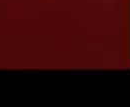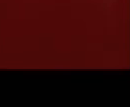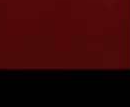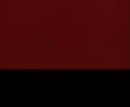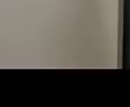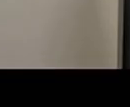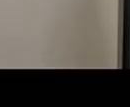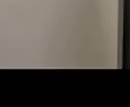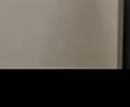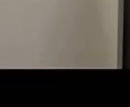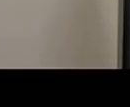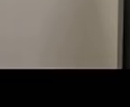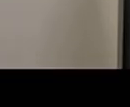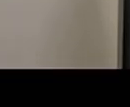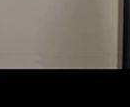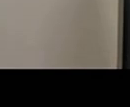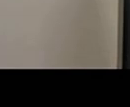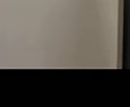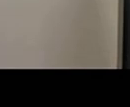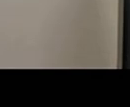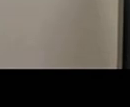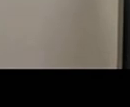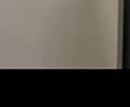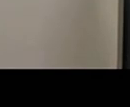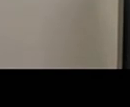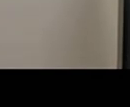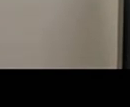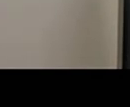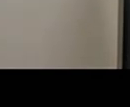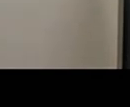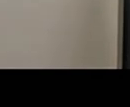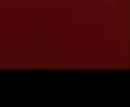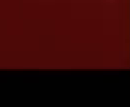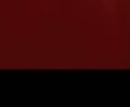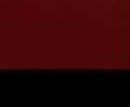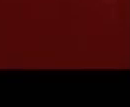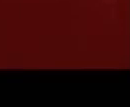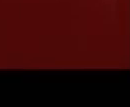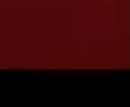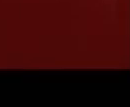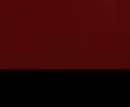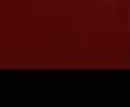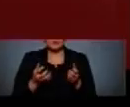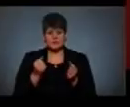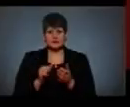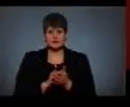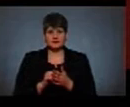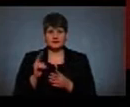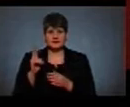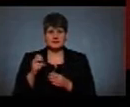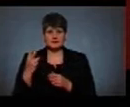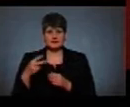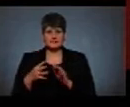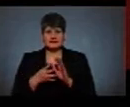із архієпископом Тернопільським і Кременецьким Нестором. Вітаю вас. Слава Ісусу Христу. Підтримали документ